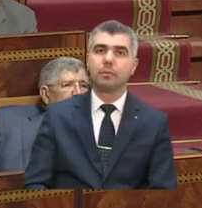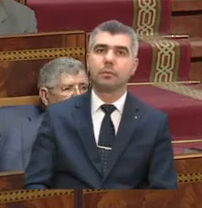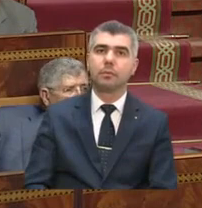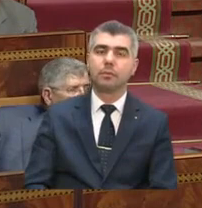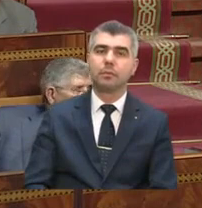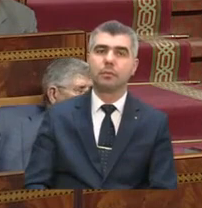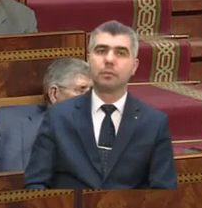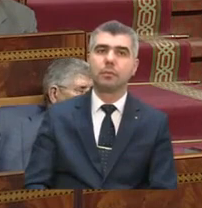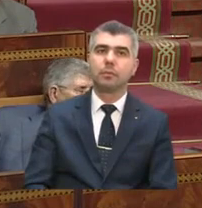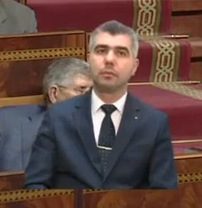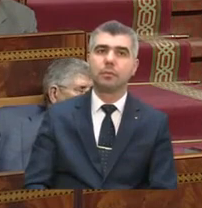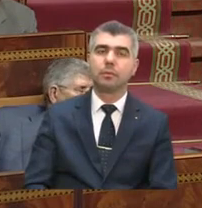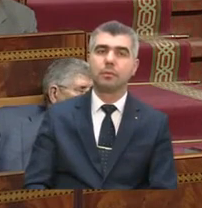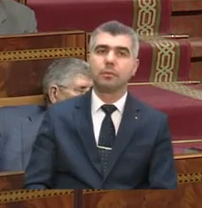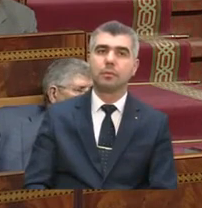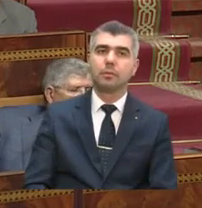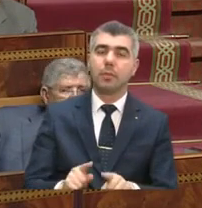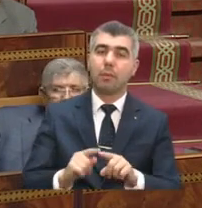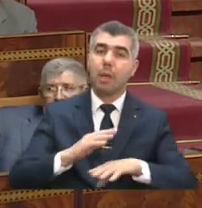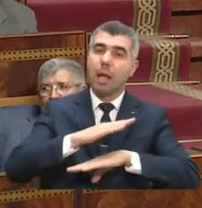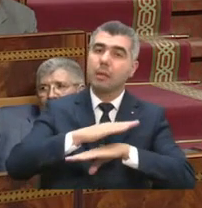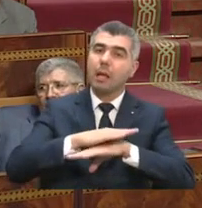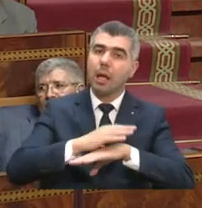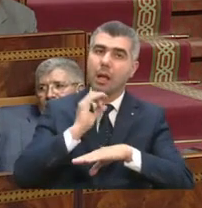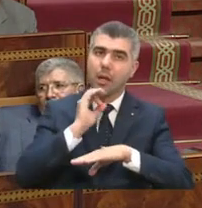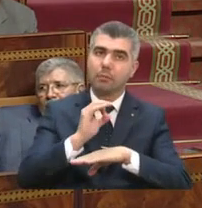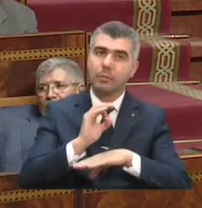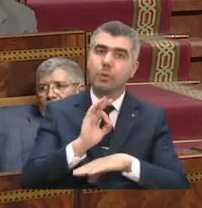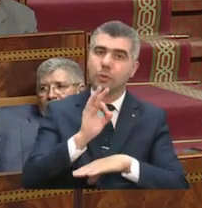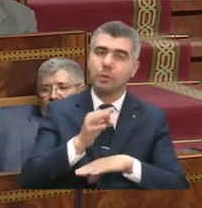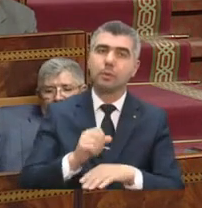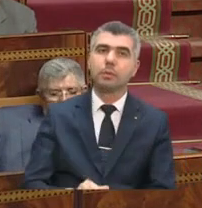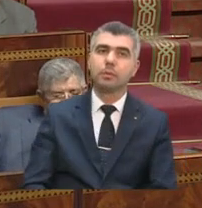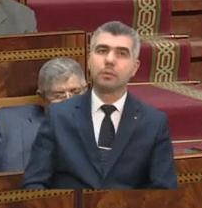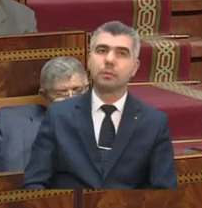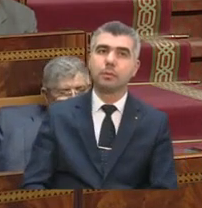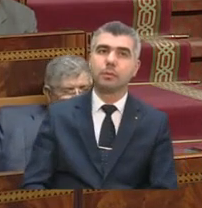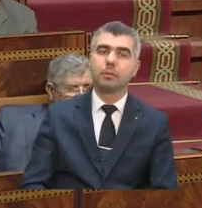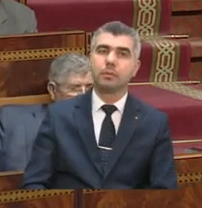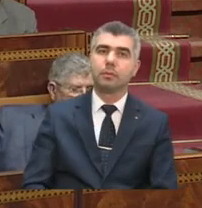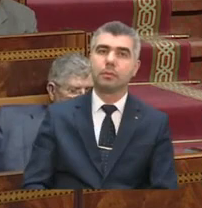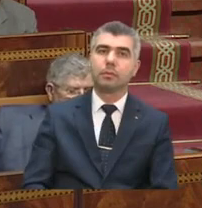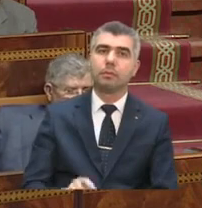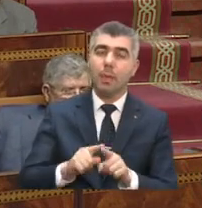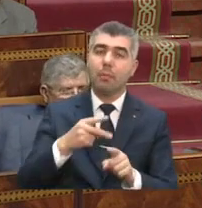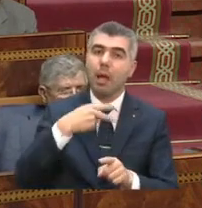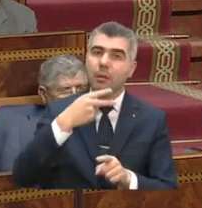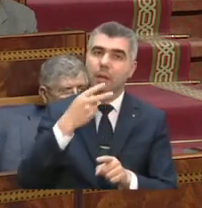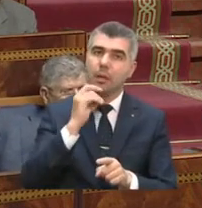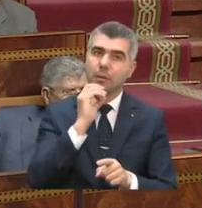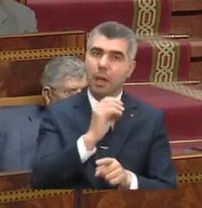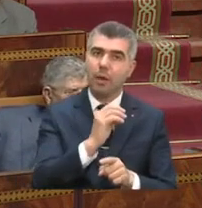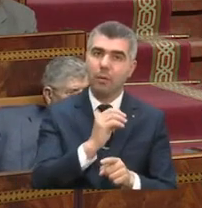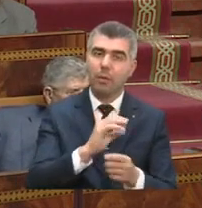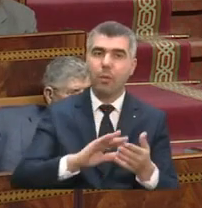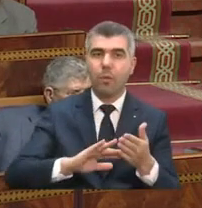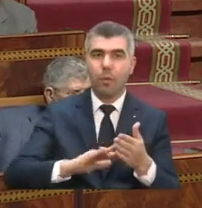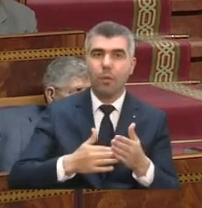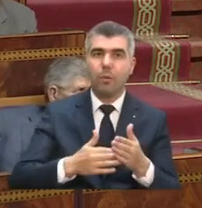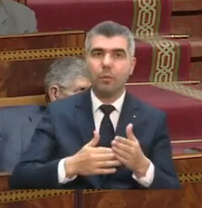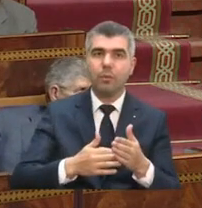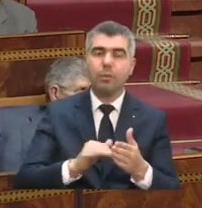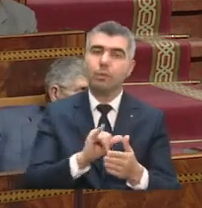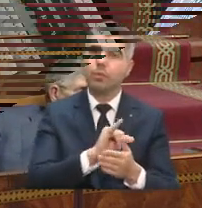إدريس انا كنحترمو انا كنحترمك اتصن وبالتالي الكلام اللي جا من